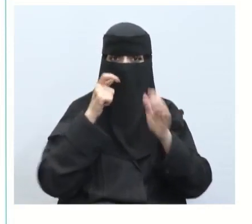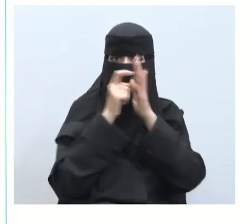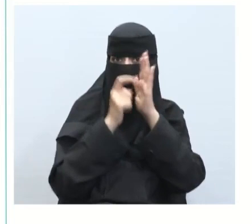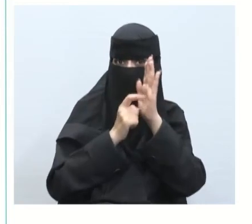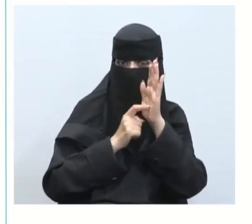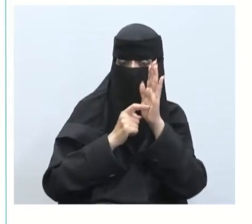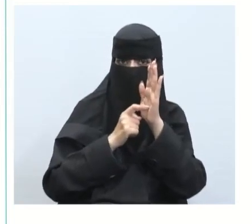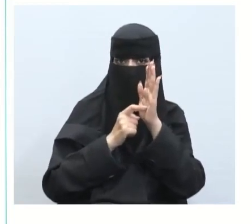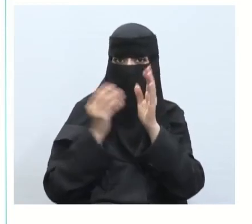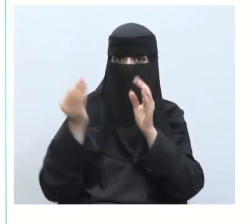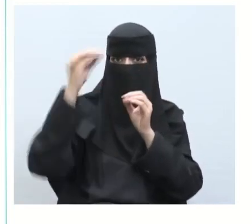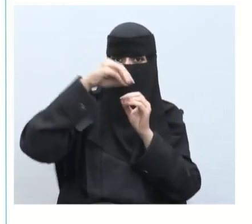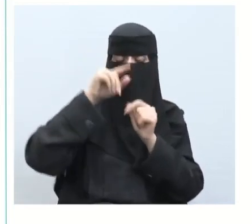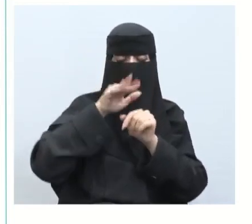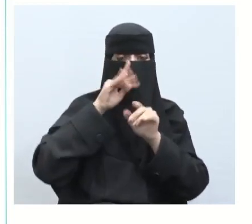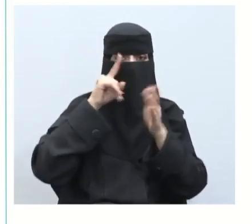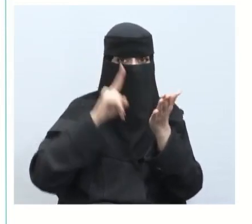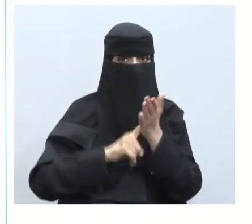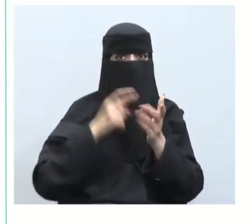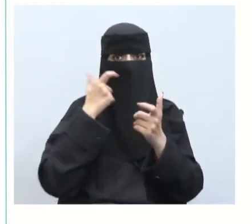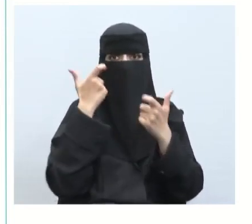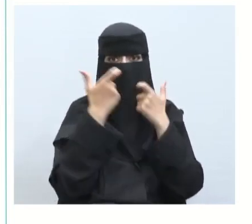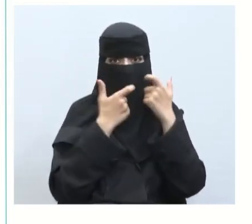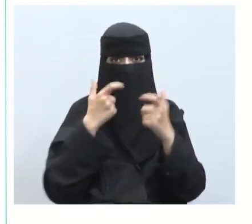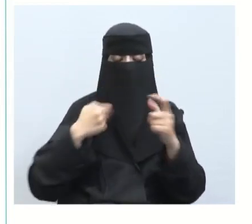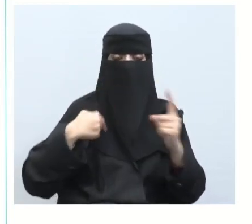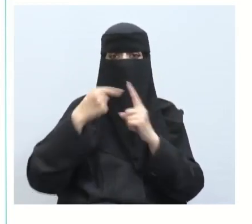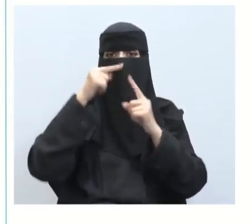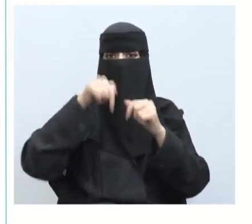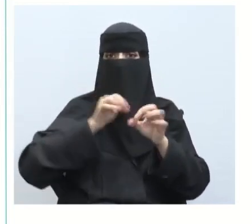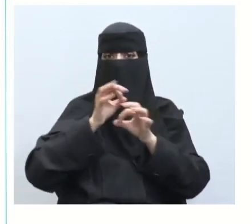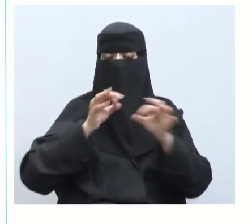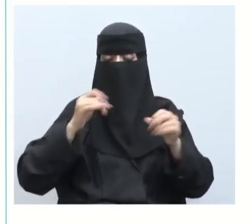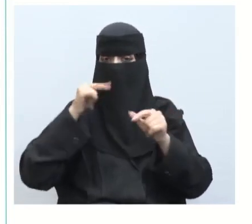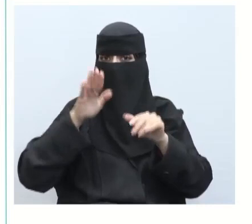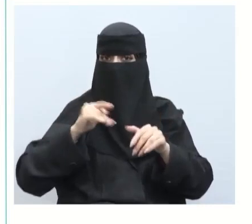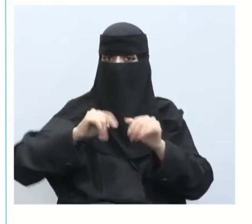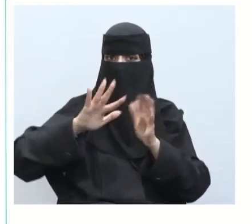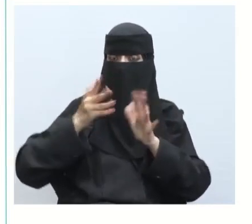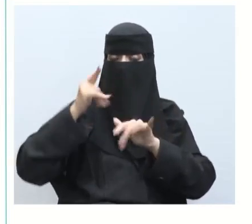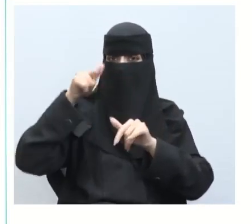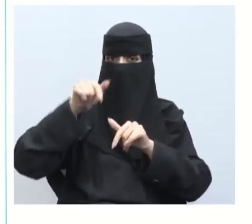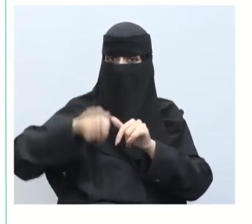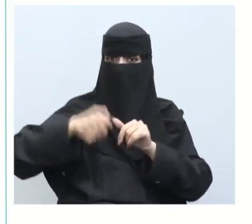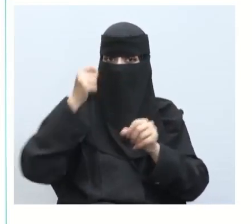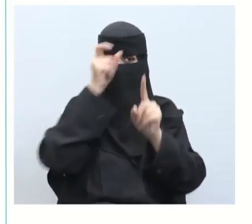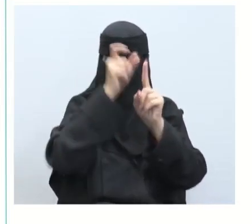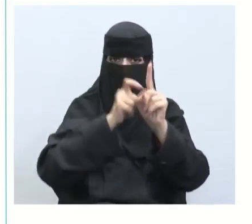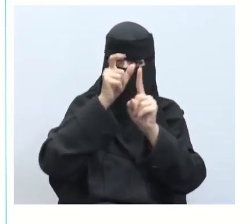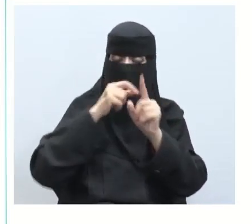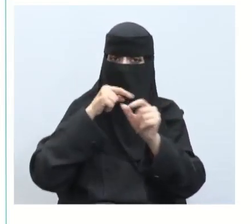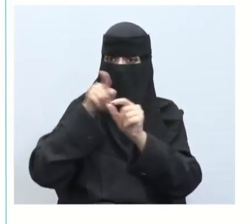وينتهي عمله وانما ايضا يراقب الاهداف والخطط التي وضعها هل الموظفين